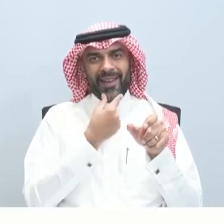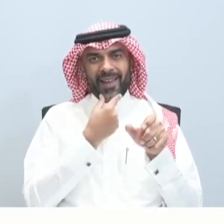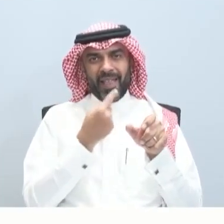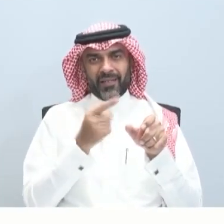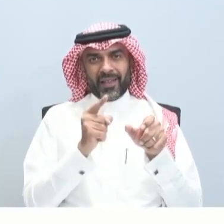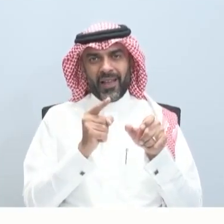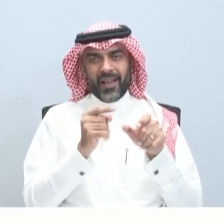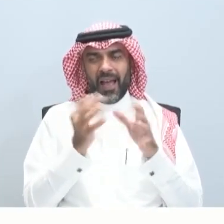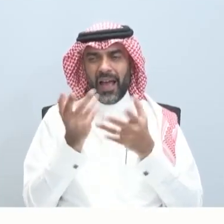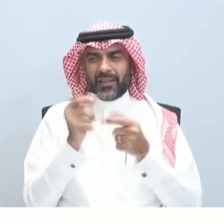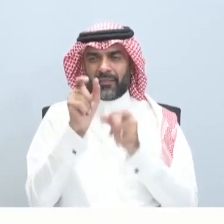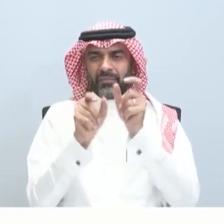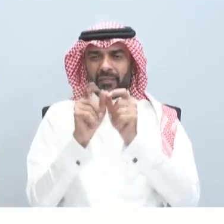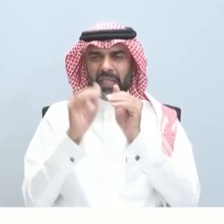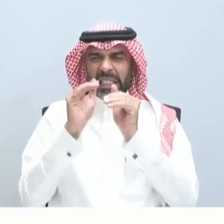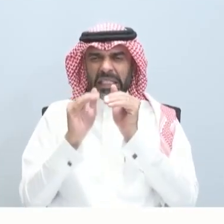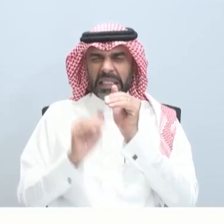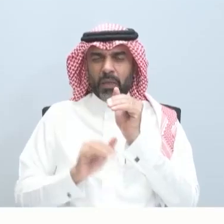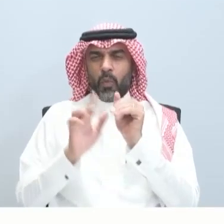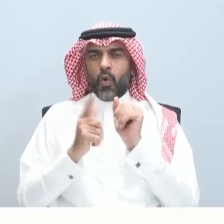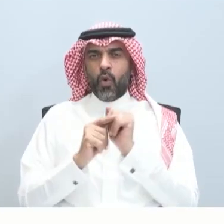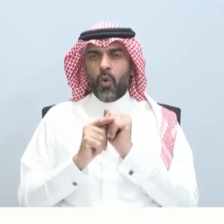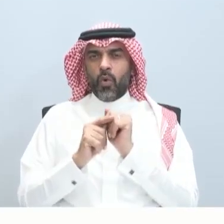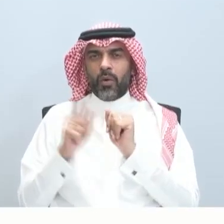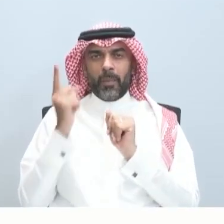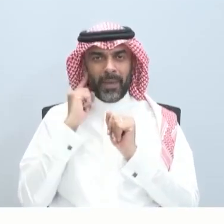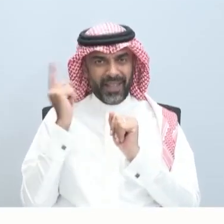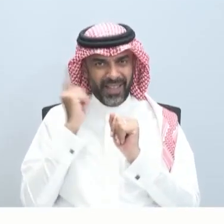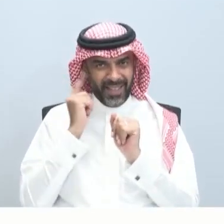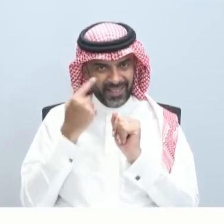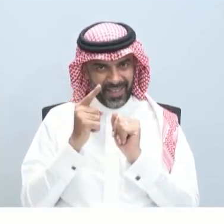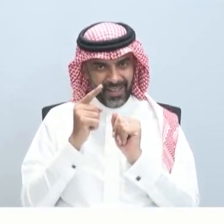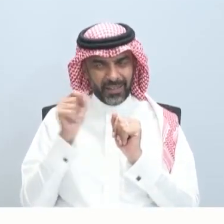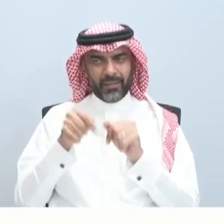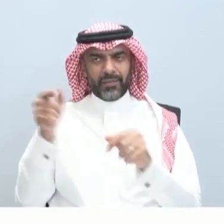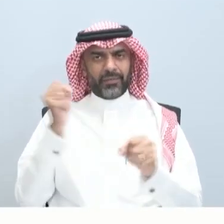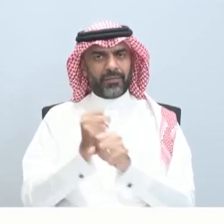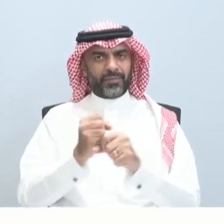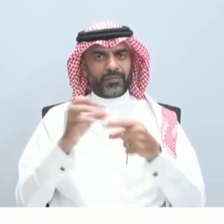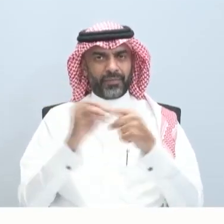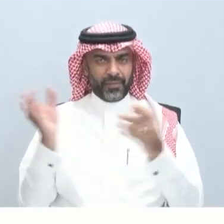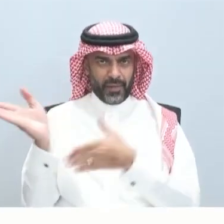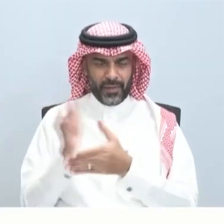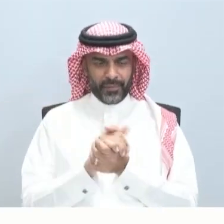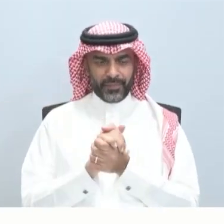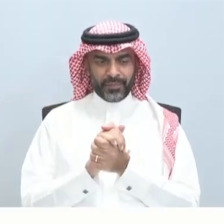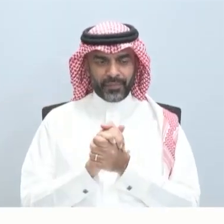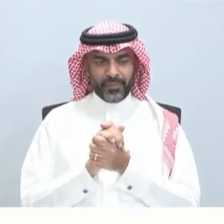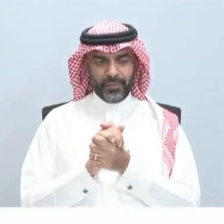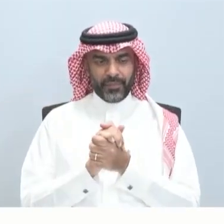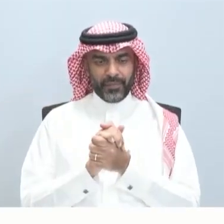الرياض واقل السكان في منطقه المدينه المنوره نوجد الفرق بينهما